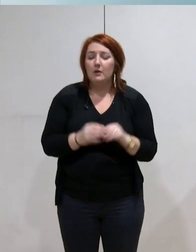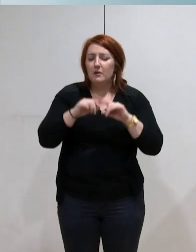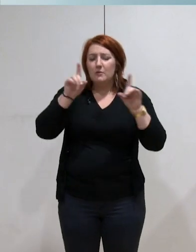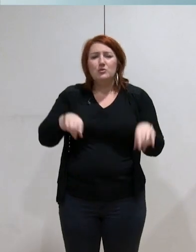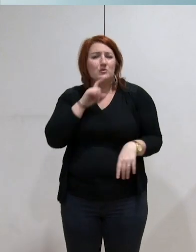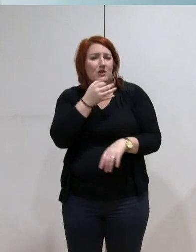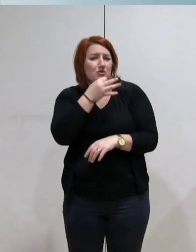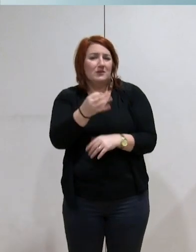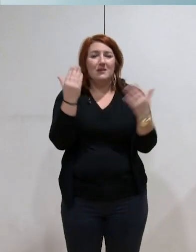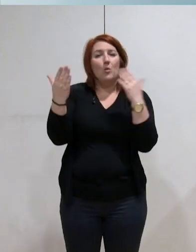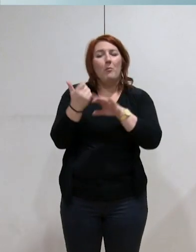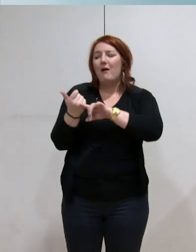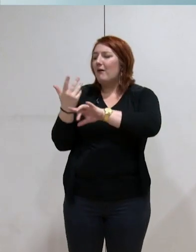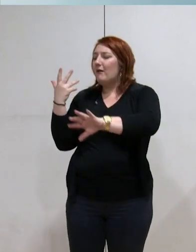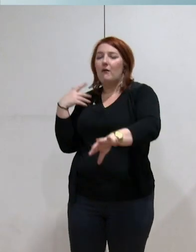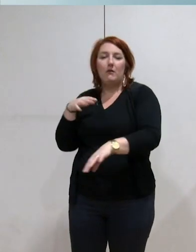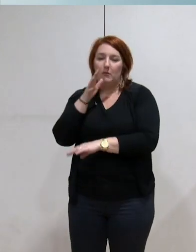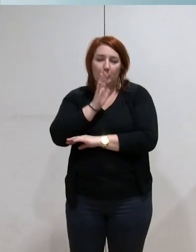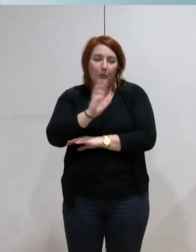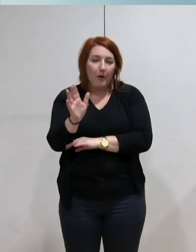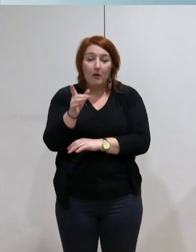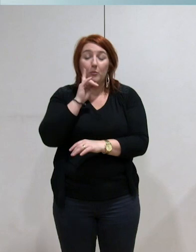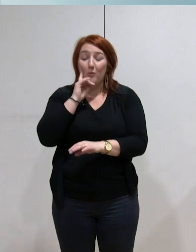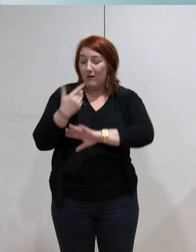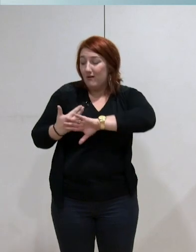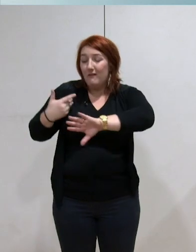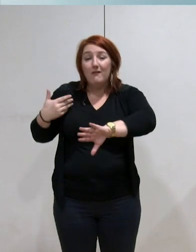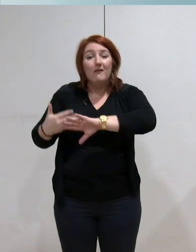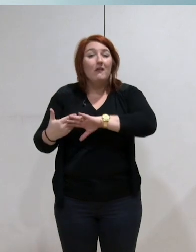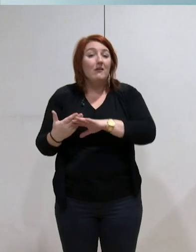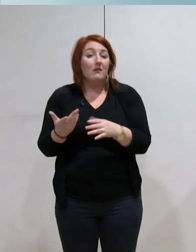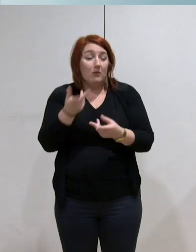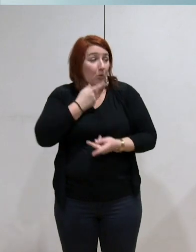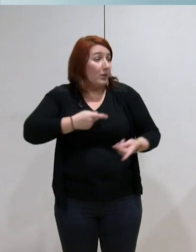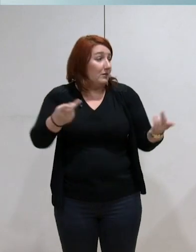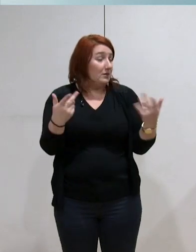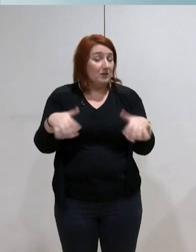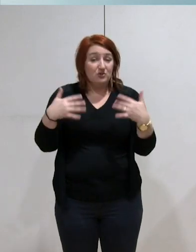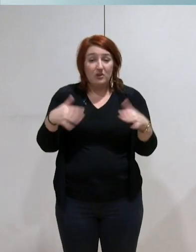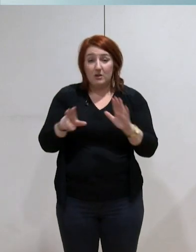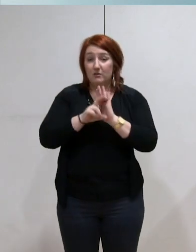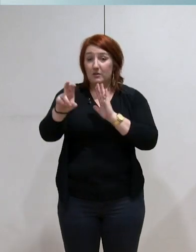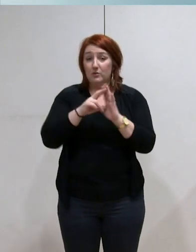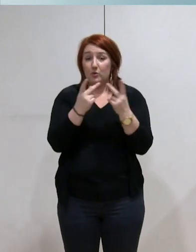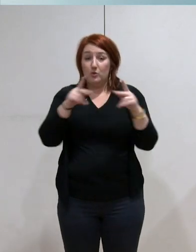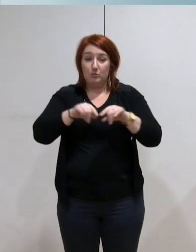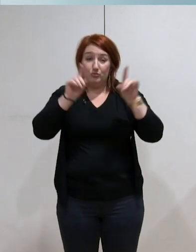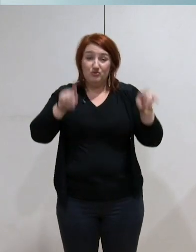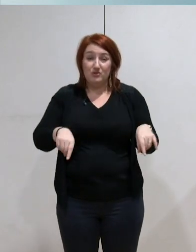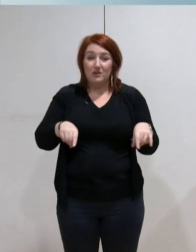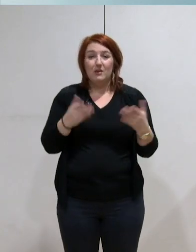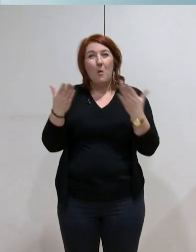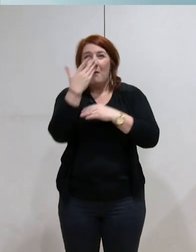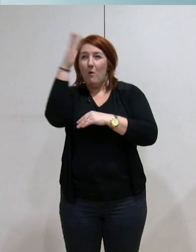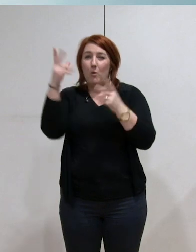autres évidemment parce que nous l'avons dit le budget de la ville de Grenoble est parmi les plus contraints des